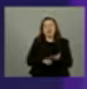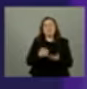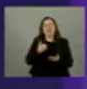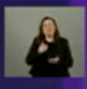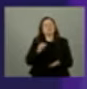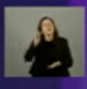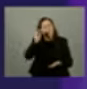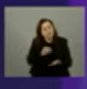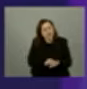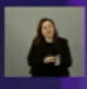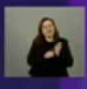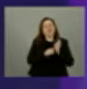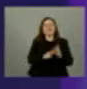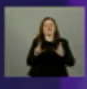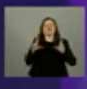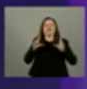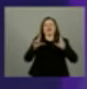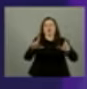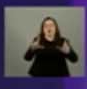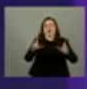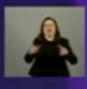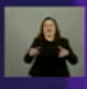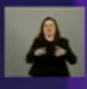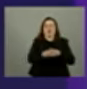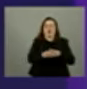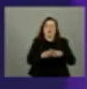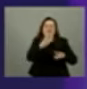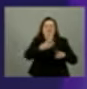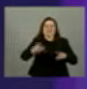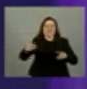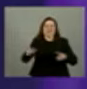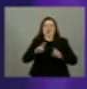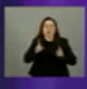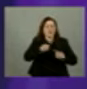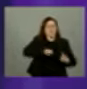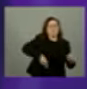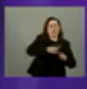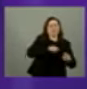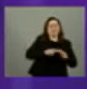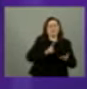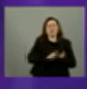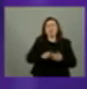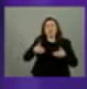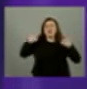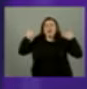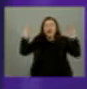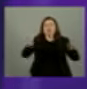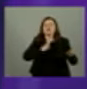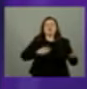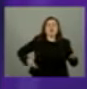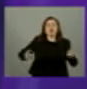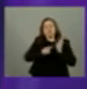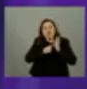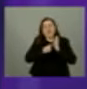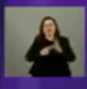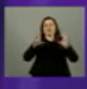διχασμένο συνέδριο. Ναι. Τώρα, άκουσες τι... Επιτρέπετε, ναι, παρακαλώ, κύριε Κουσούλη. Να θέσω δύο ζητήματα. Πρώτον,